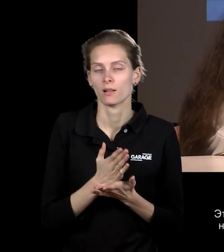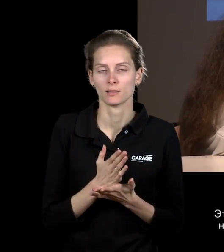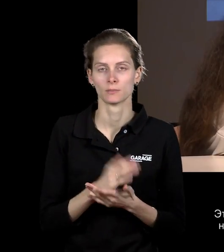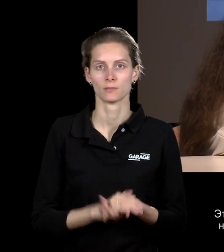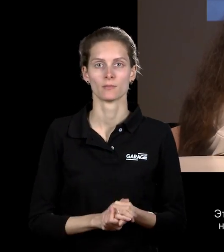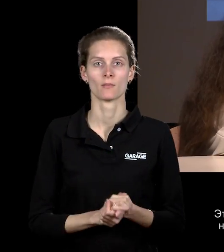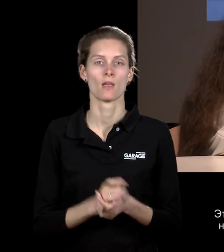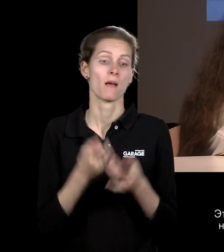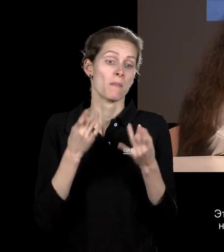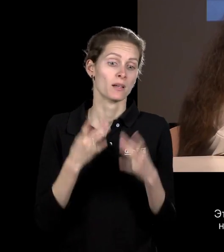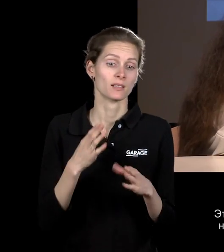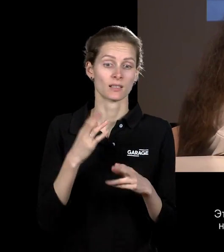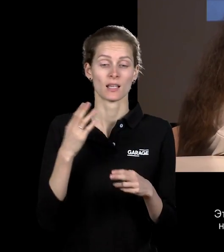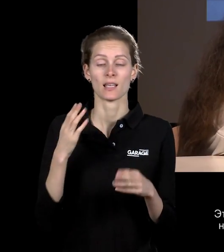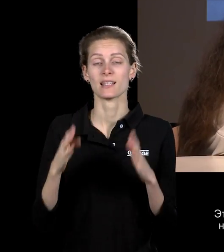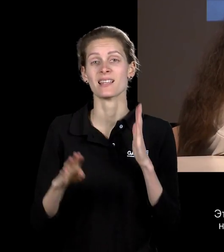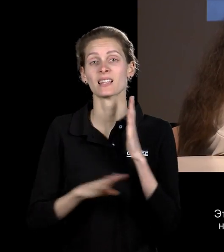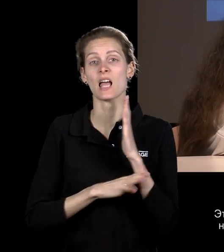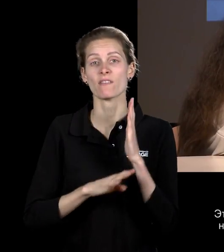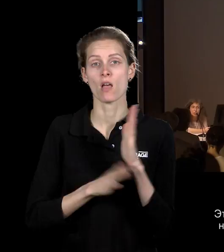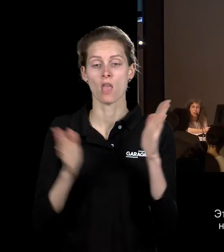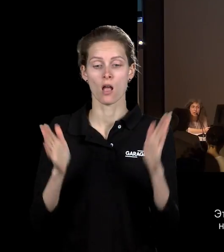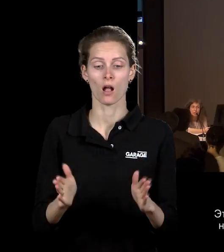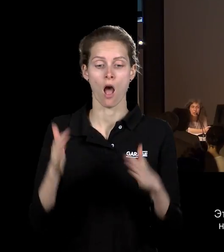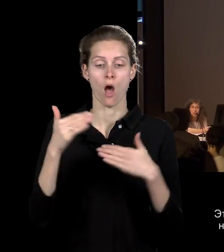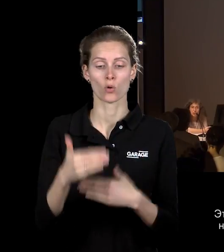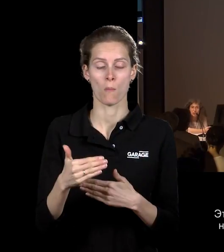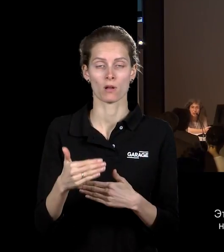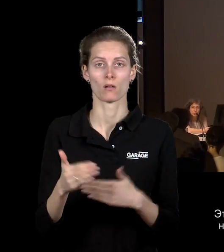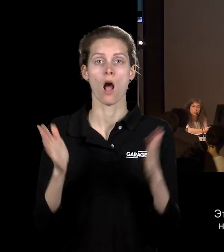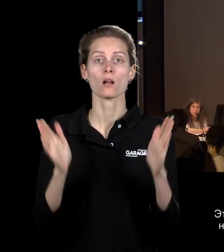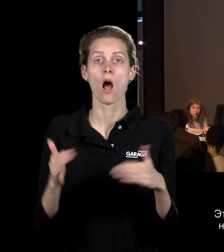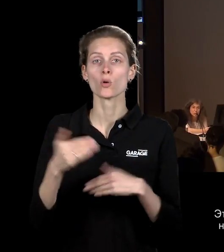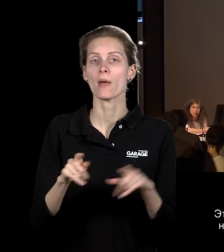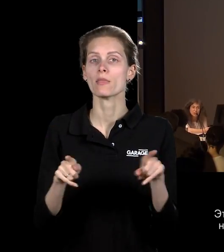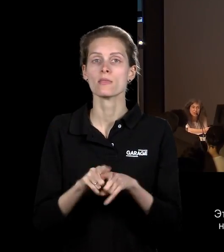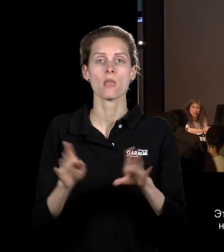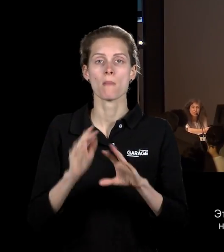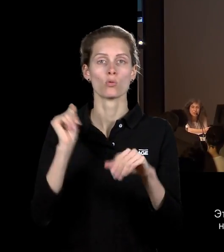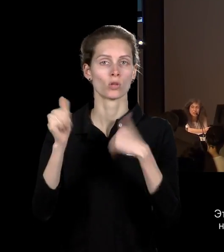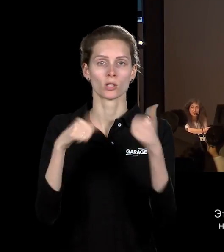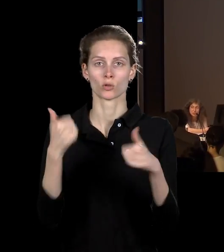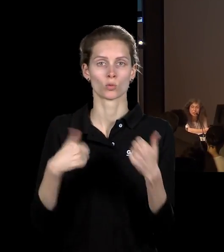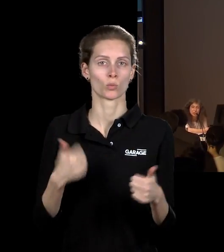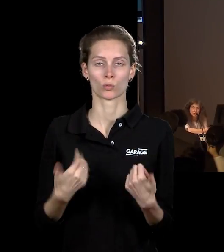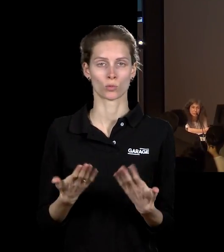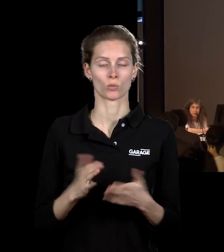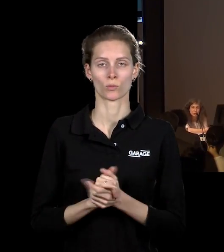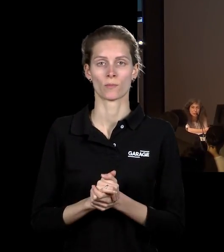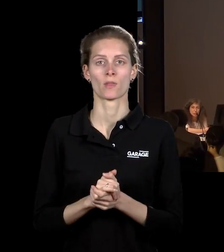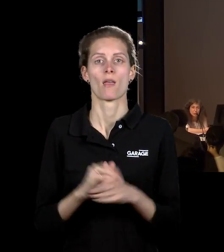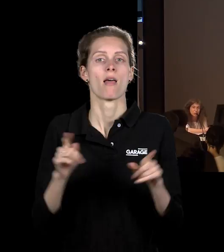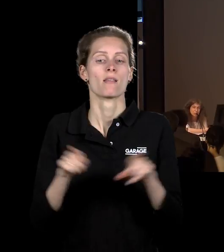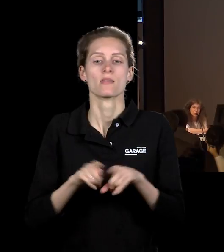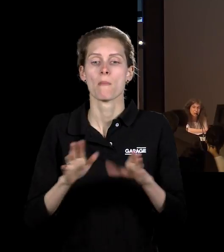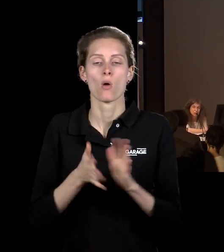это простые деревянные коробки. Коробки, которые абсолютно не похожи на скульптуру в понимании того времени, даже на